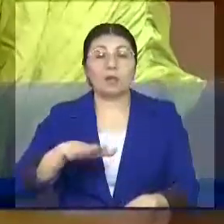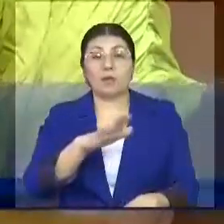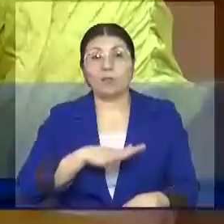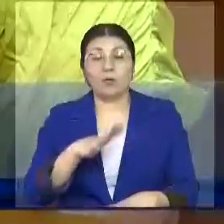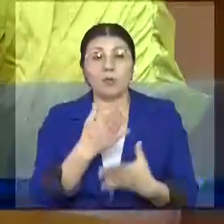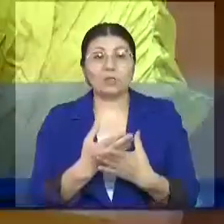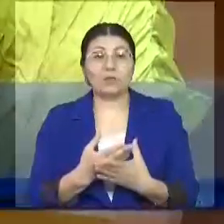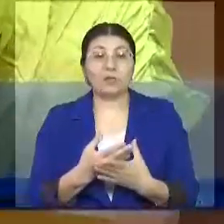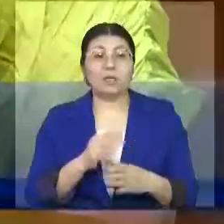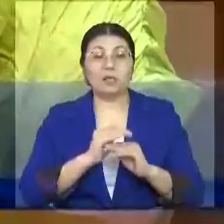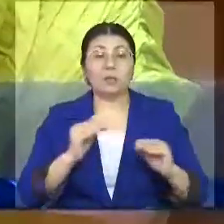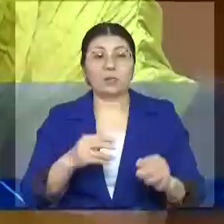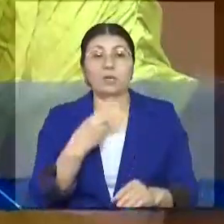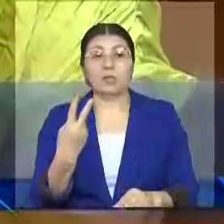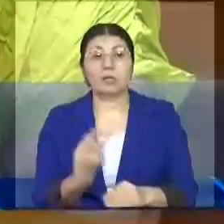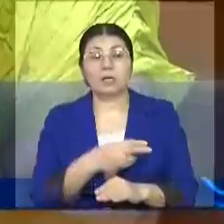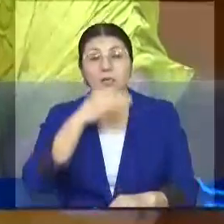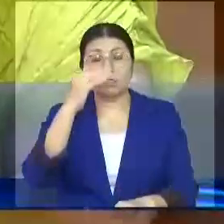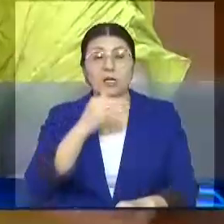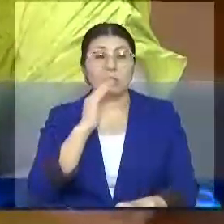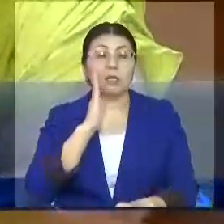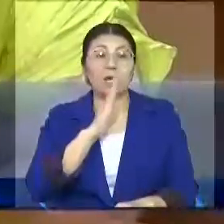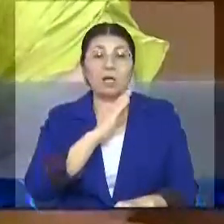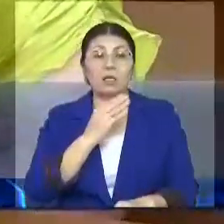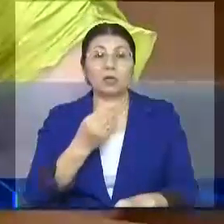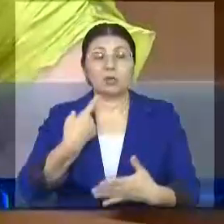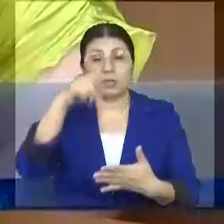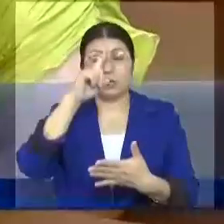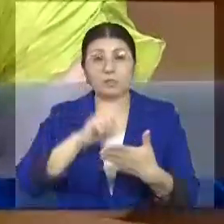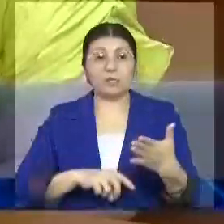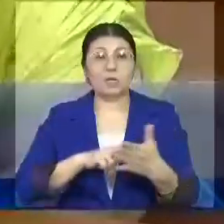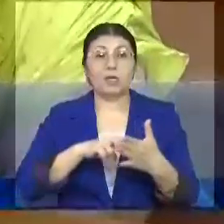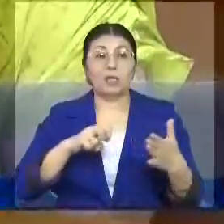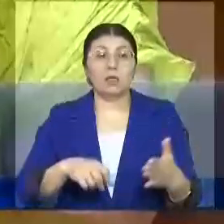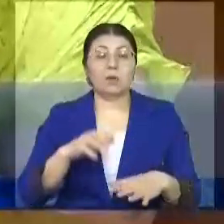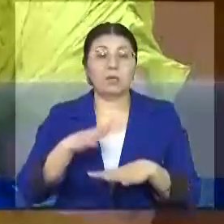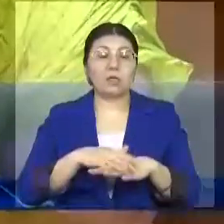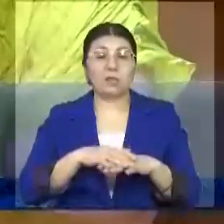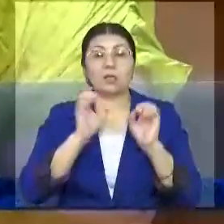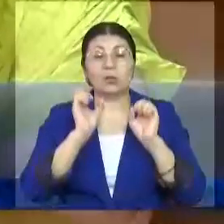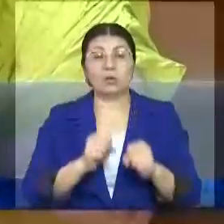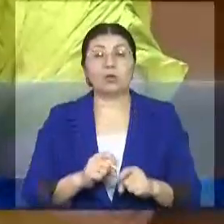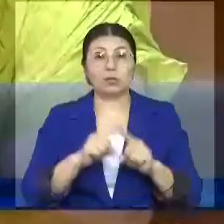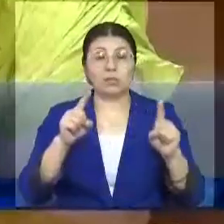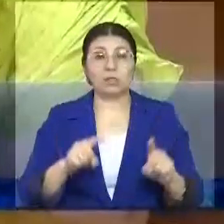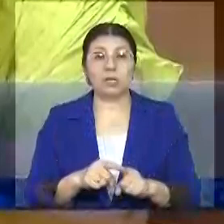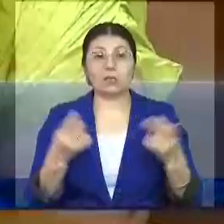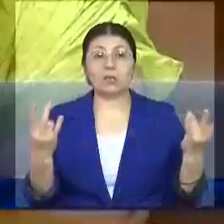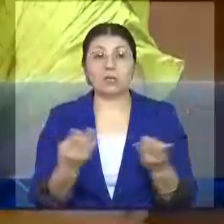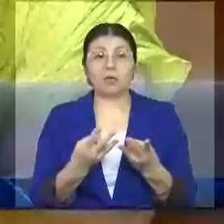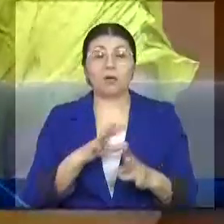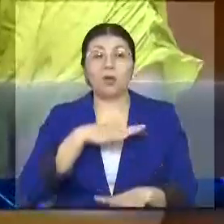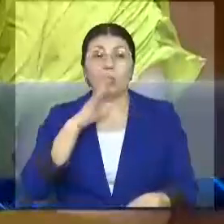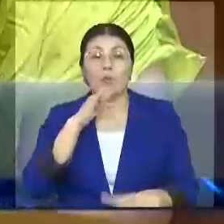келсе, балаңызға екінші ата-анадан сенімхат, жұмысыңыздан арнайы құжат, банктен арнайы рұқсат қағаздар керек болады. Көп